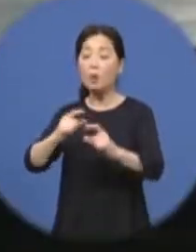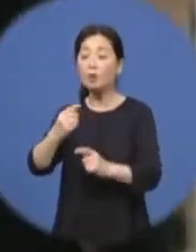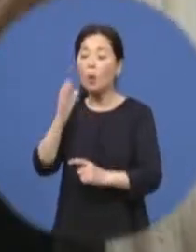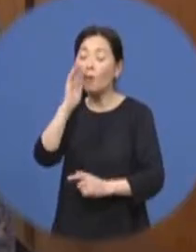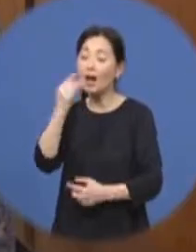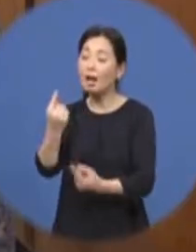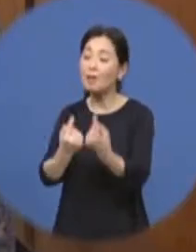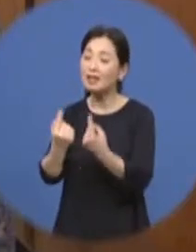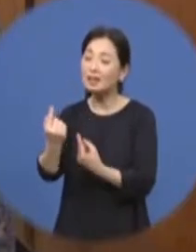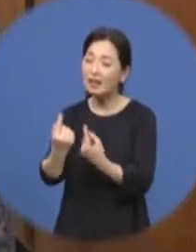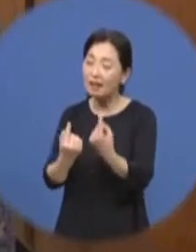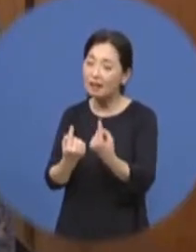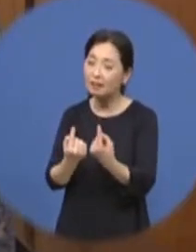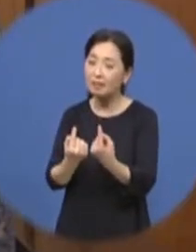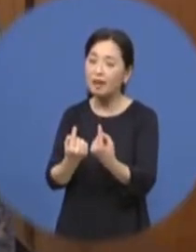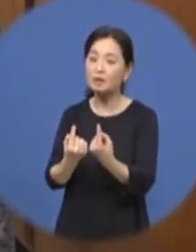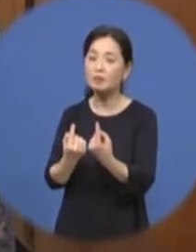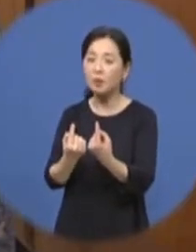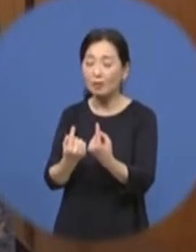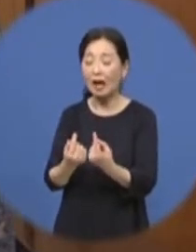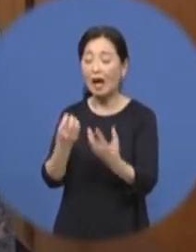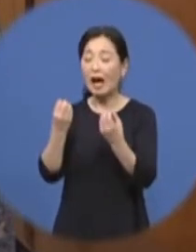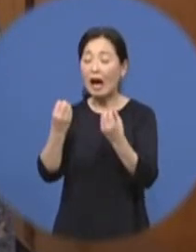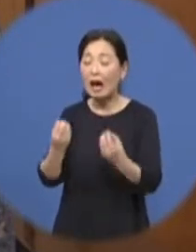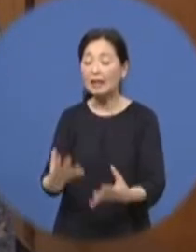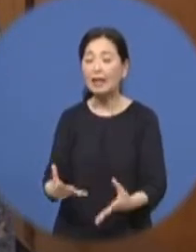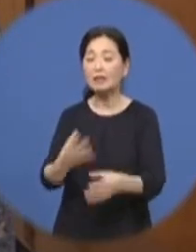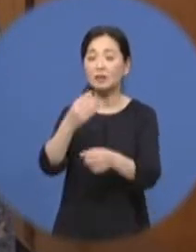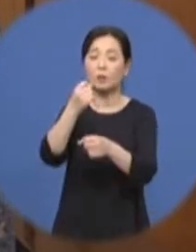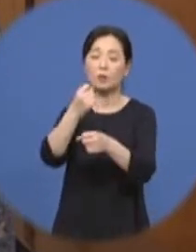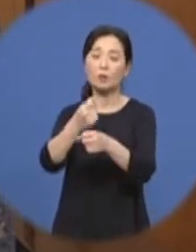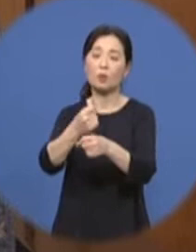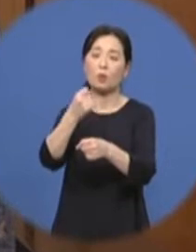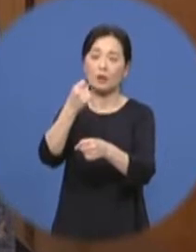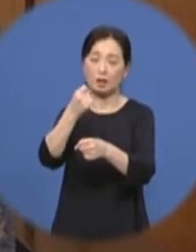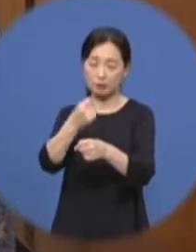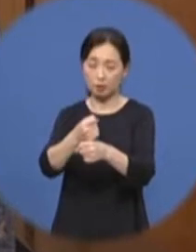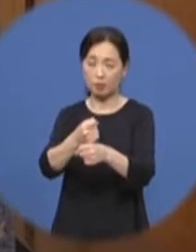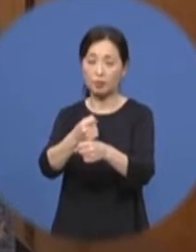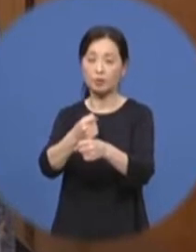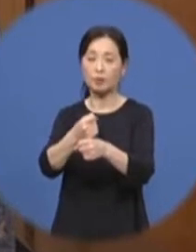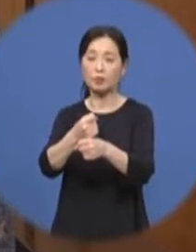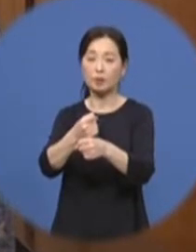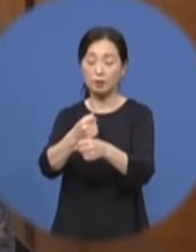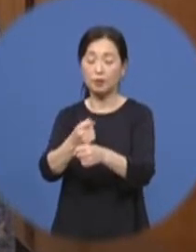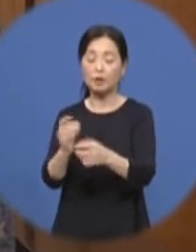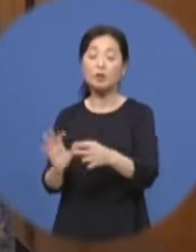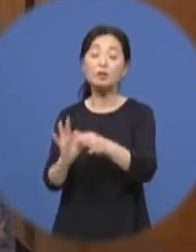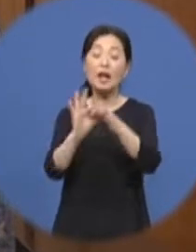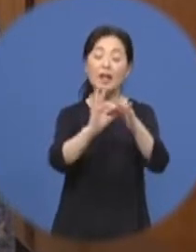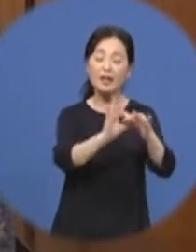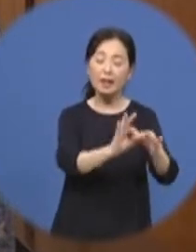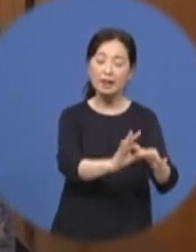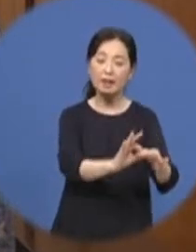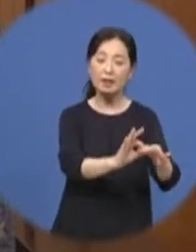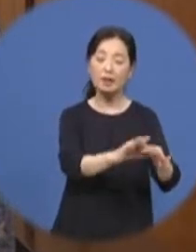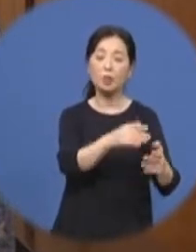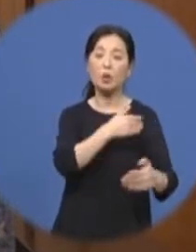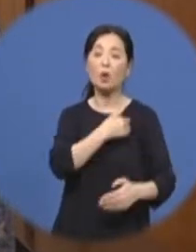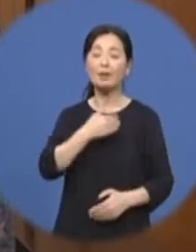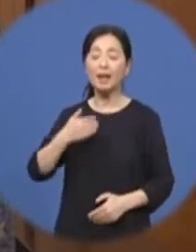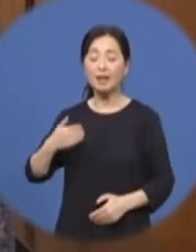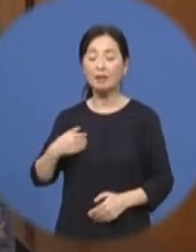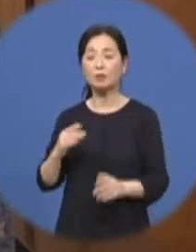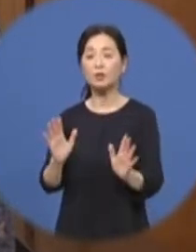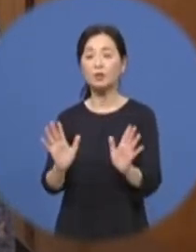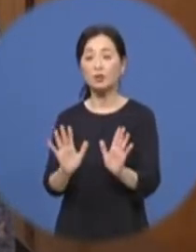って言って新しいことを創作して作って伝えていける子ども、そうい